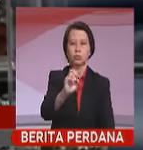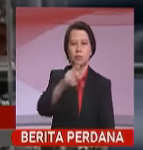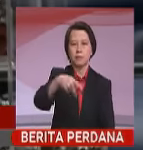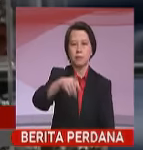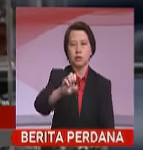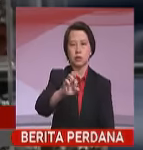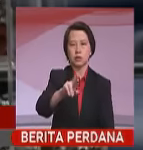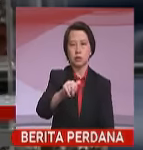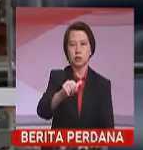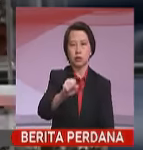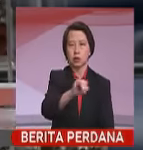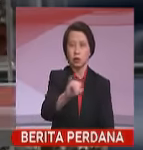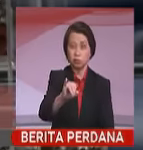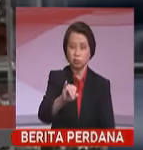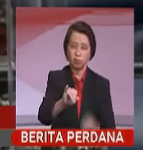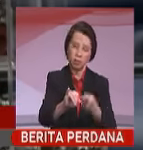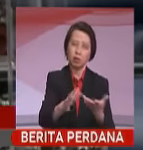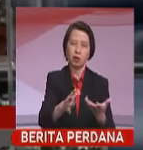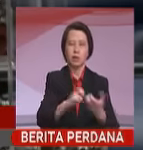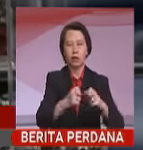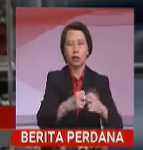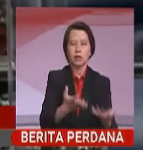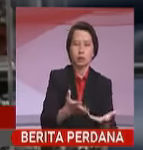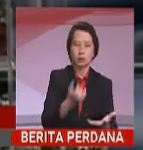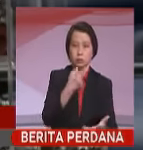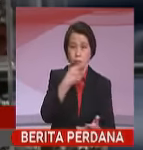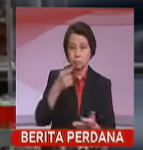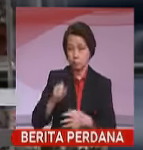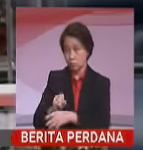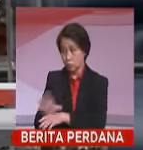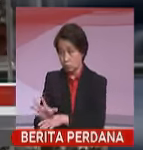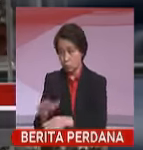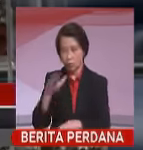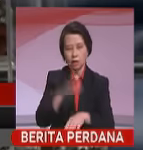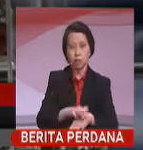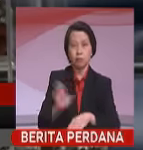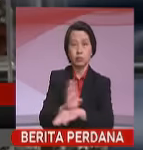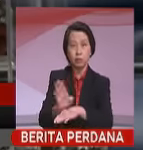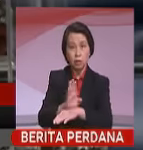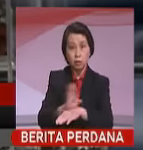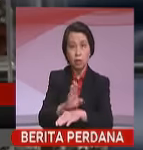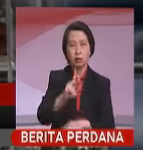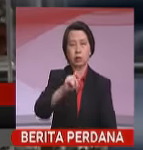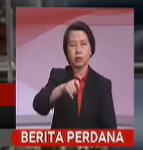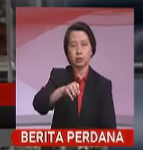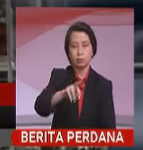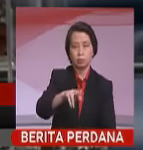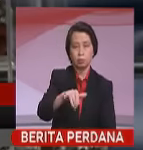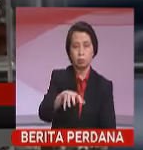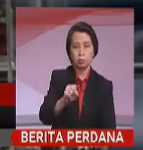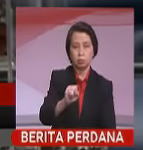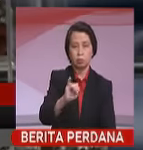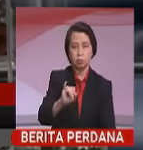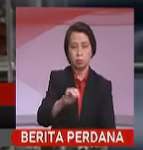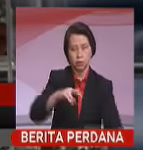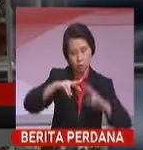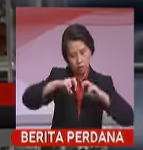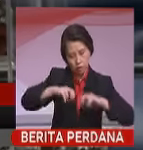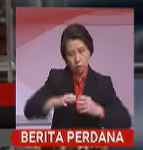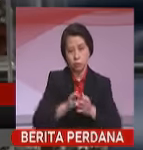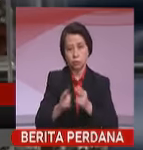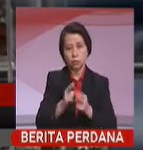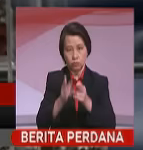kesan wabak koperasi COVID ke atas perniagaan koperasi oleh SKM di Kaji Selidik